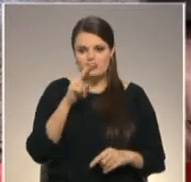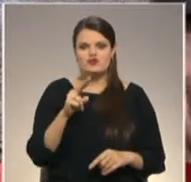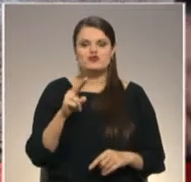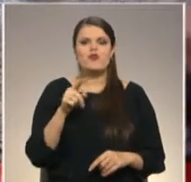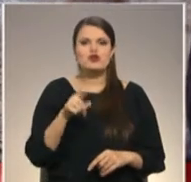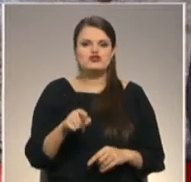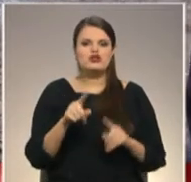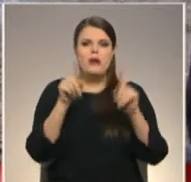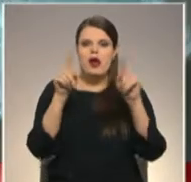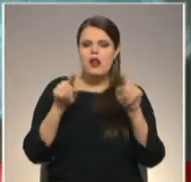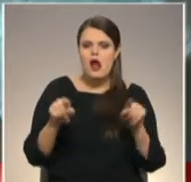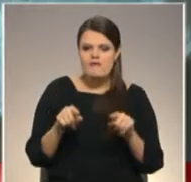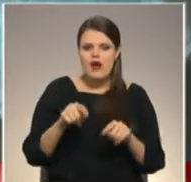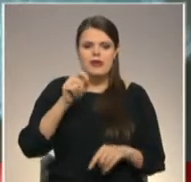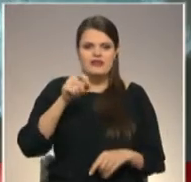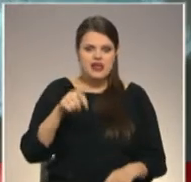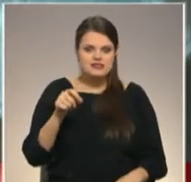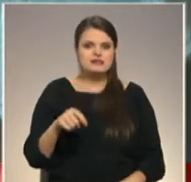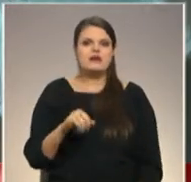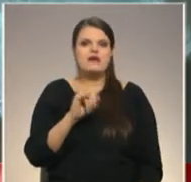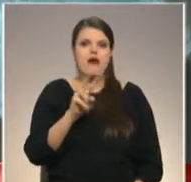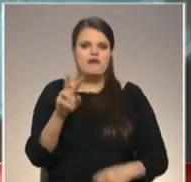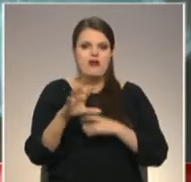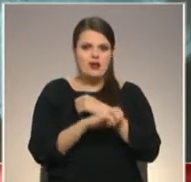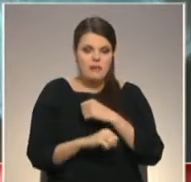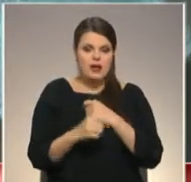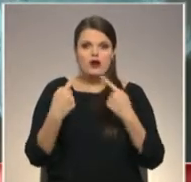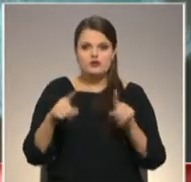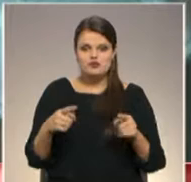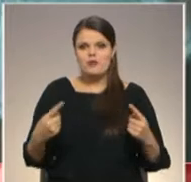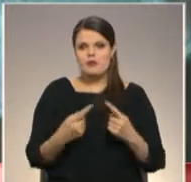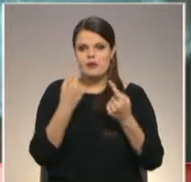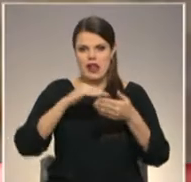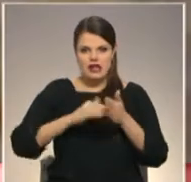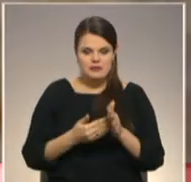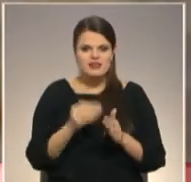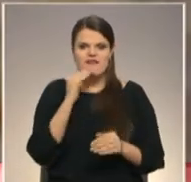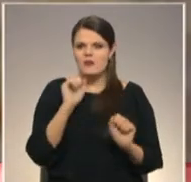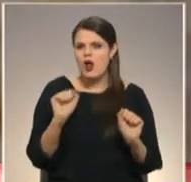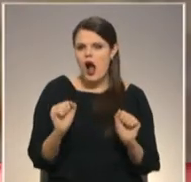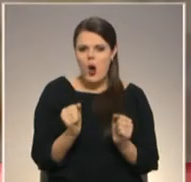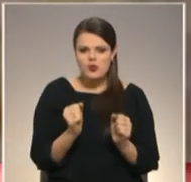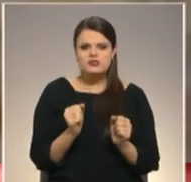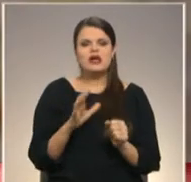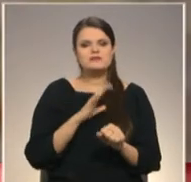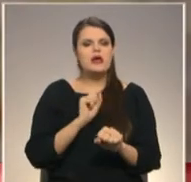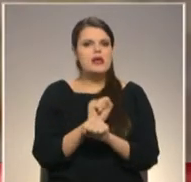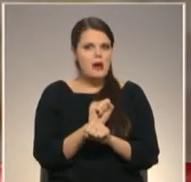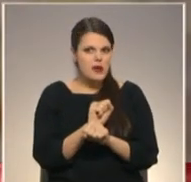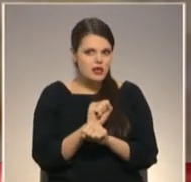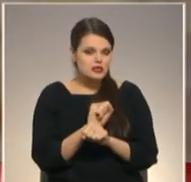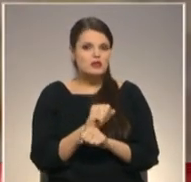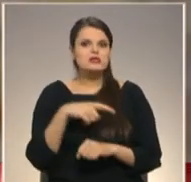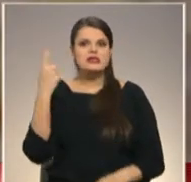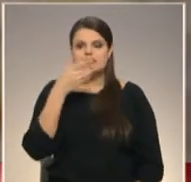jau janvāra beigās, jo laika apstākļi esot bijuši piemēroti. Februārī gan bijis augstāks laiks un sulu tecināšana bija jāpārtrauc. Lai